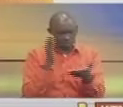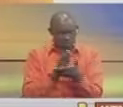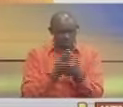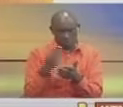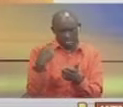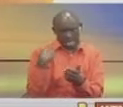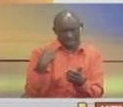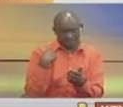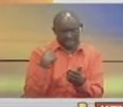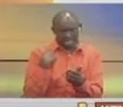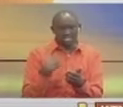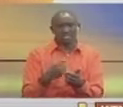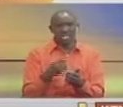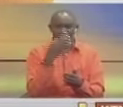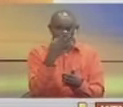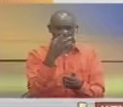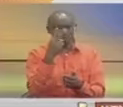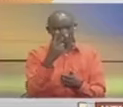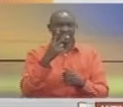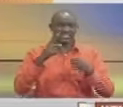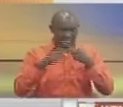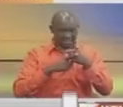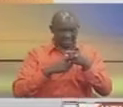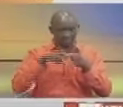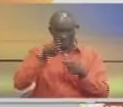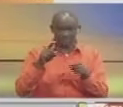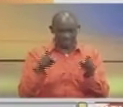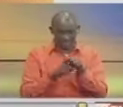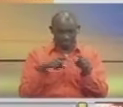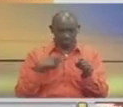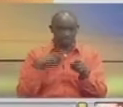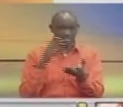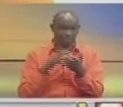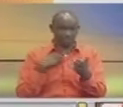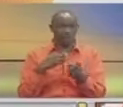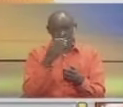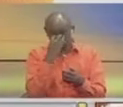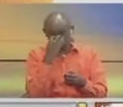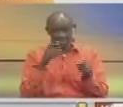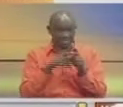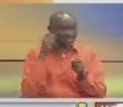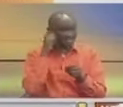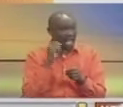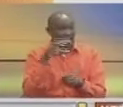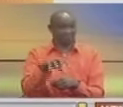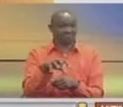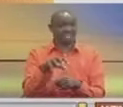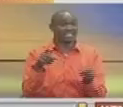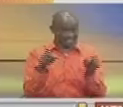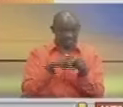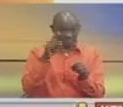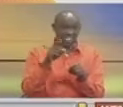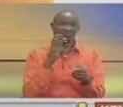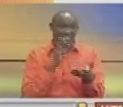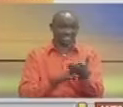nambari 326 katika kesi dhidi ya naibu wa rais William Ruto na mwanahabari Joshua Arap Sang ameanza